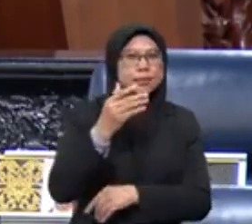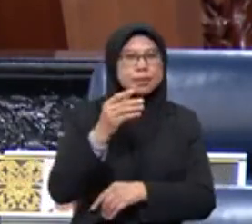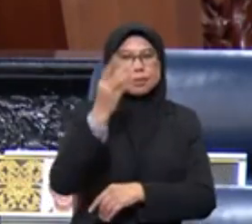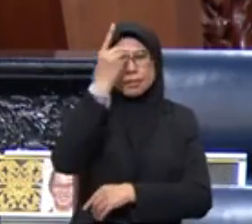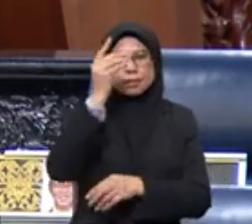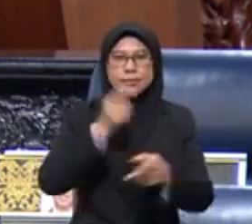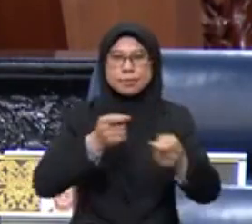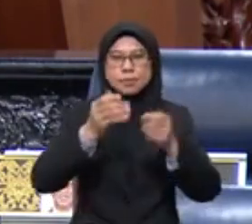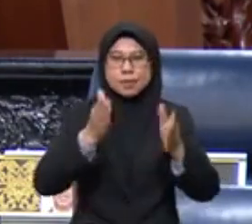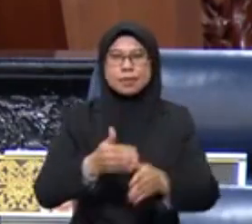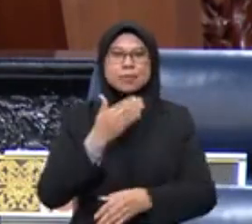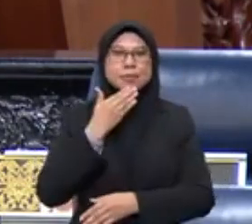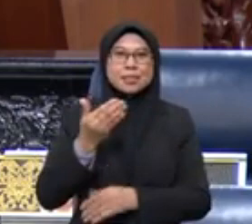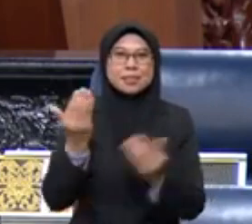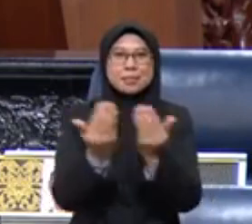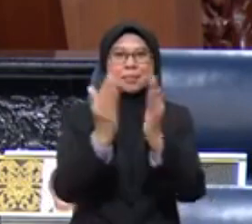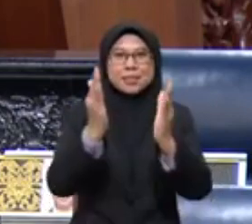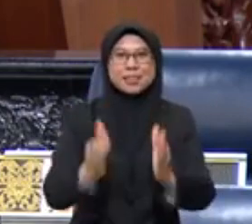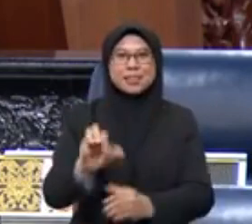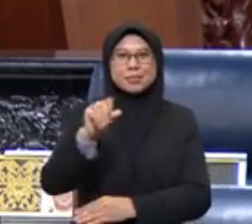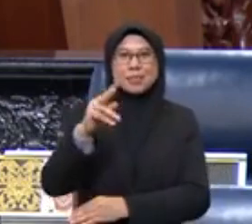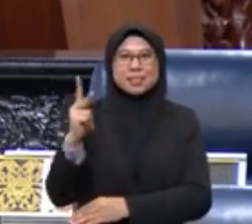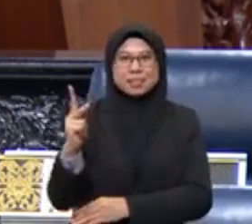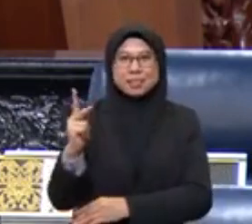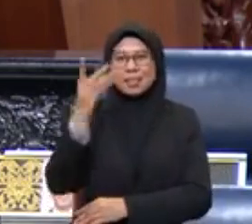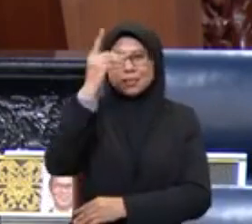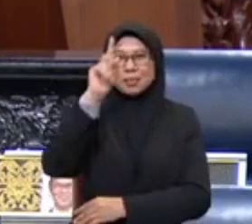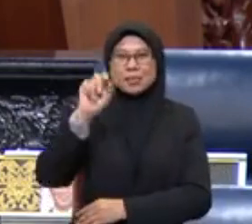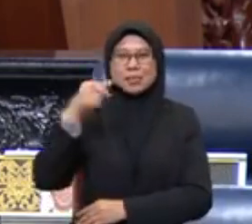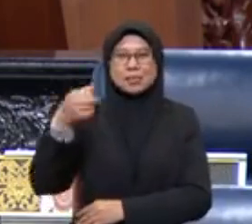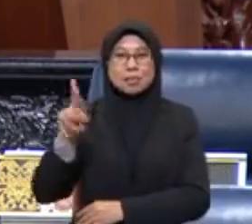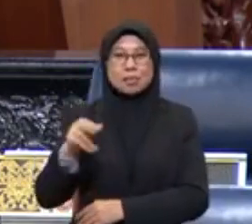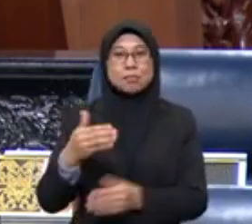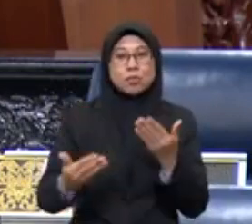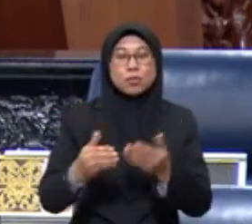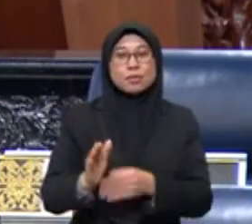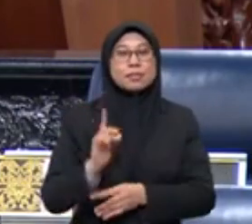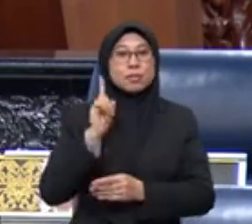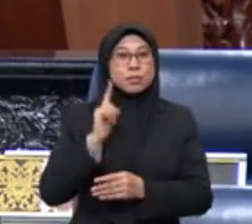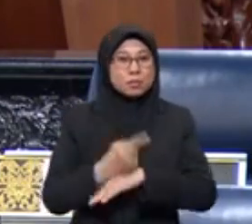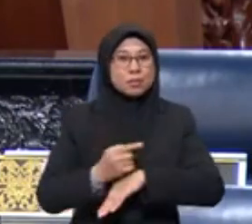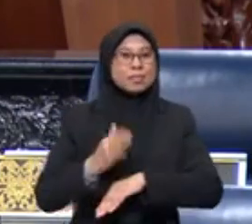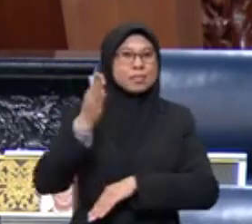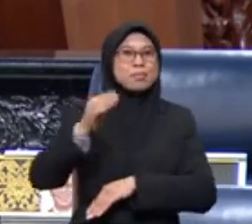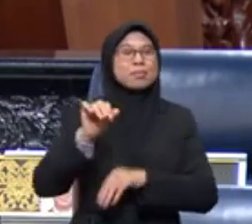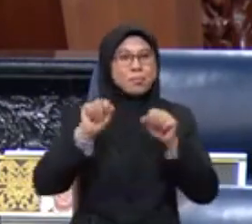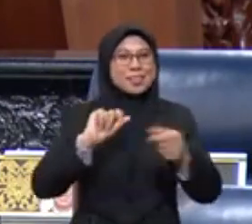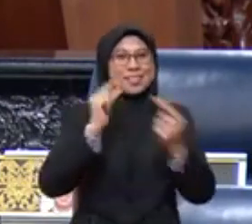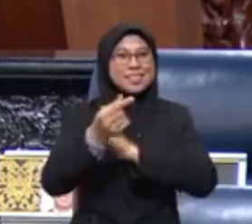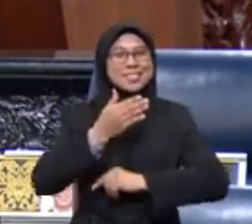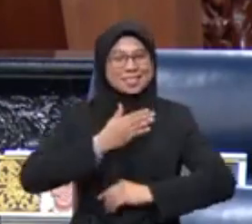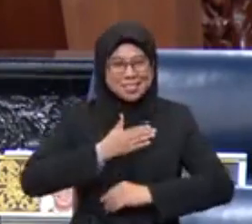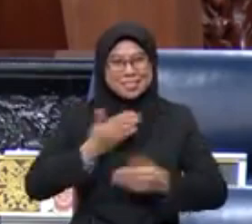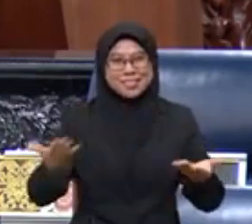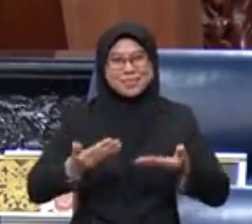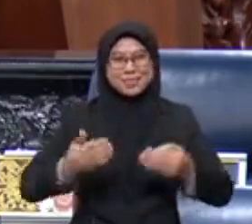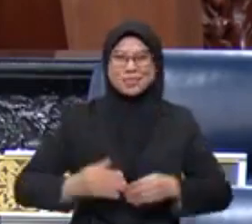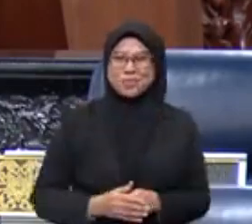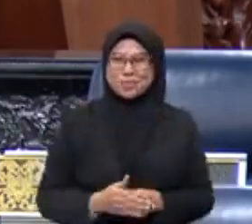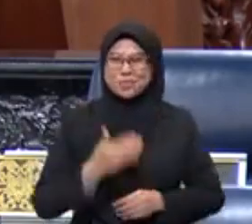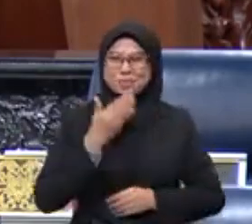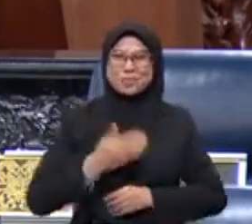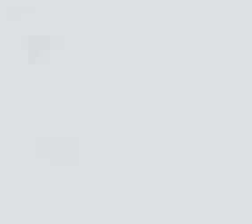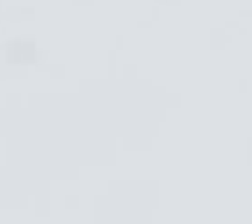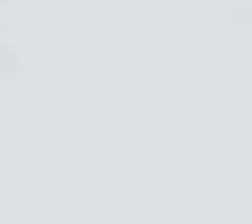Speaker. Terima kasih pelajar-pelajar SMK Dato' Tahar. Mungkin satu hari nanti anda akan menggantikan saya di sini. Terima kasih Dato' Speaker.